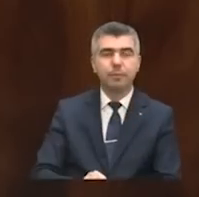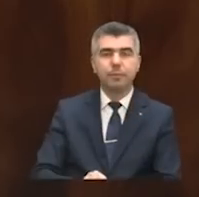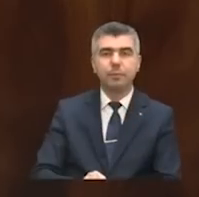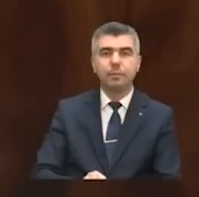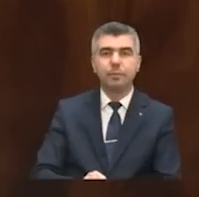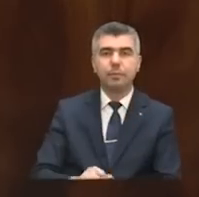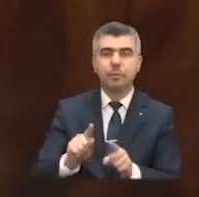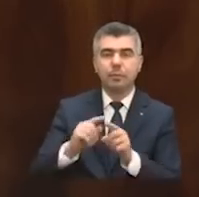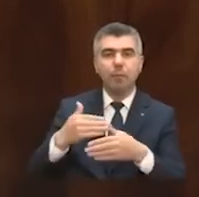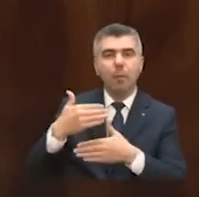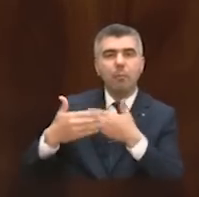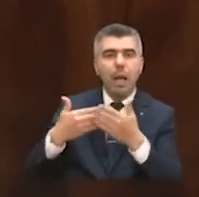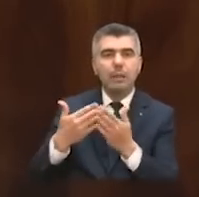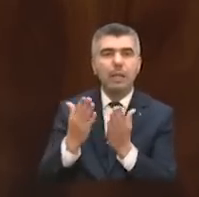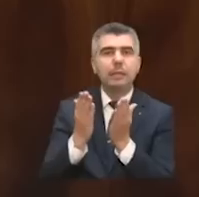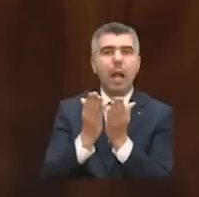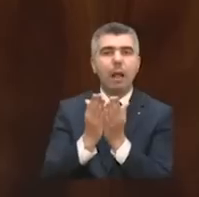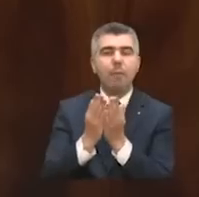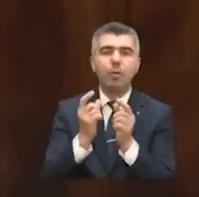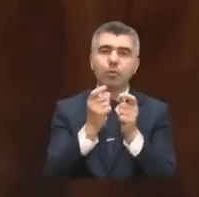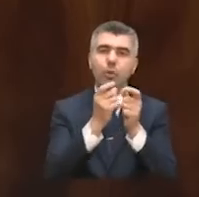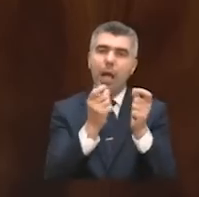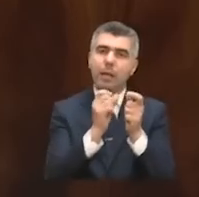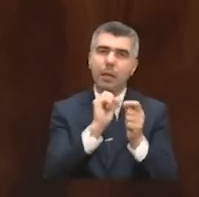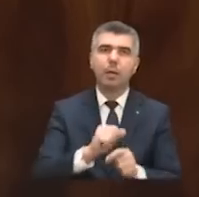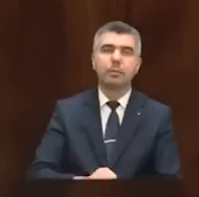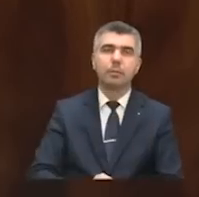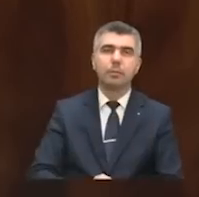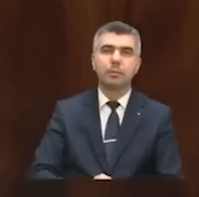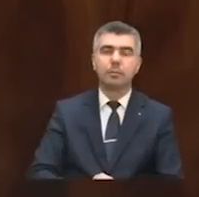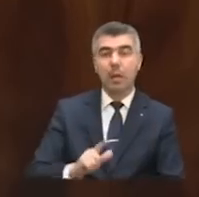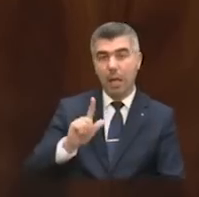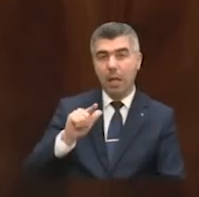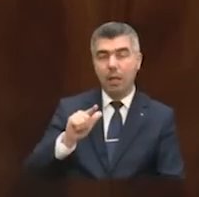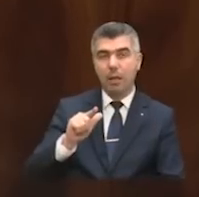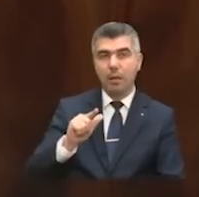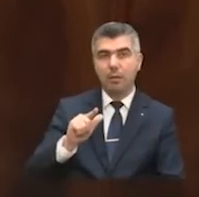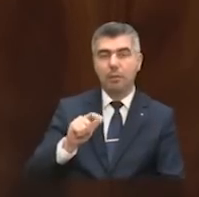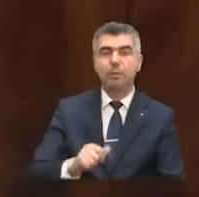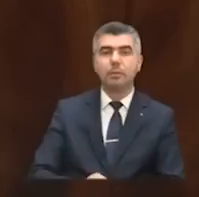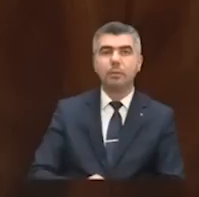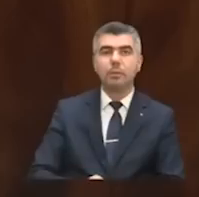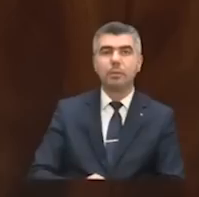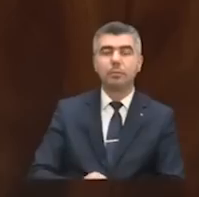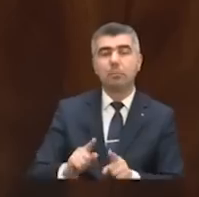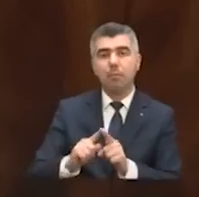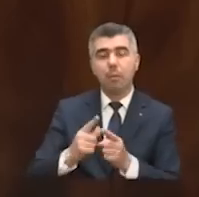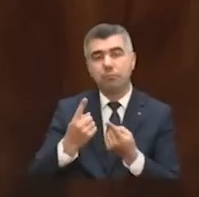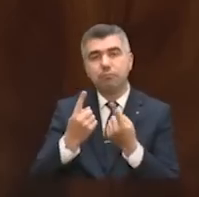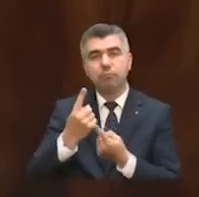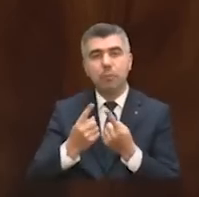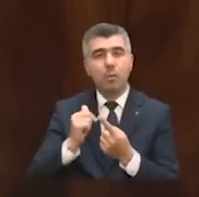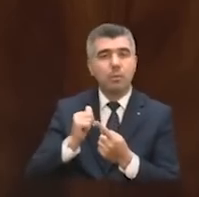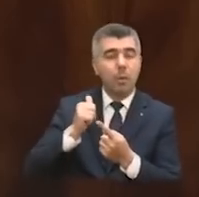نرتبطوهم من بعد الطلبه ديال الشركات. فهناك يعني غدا يمكن